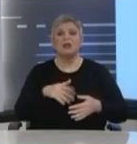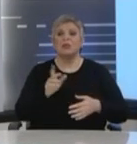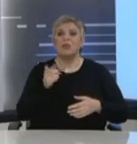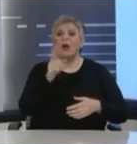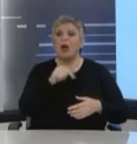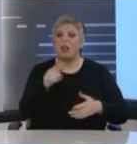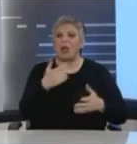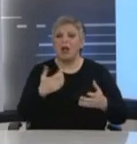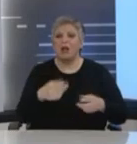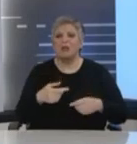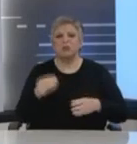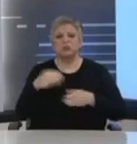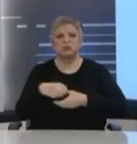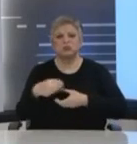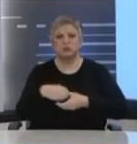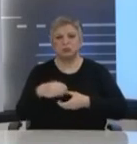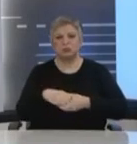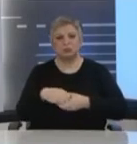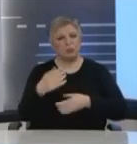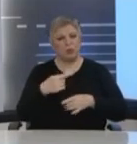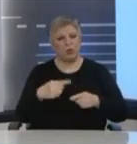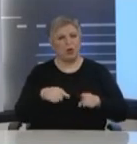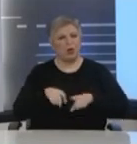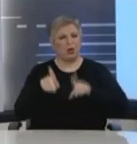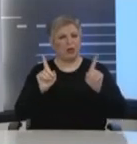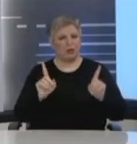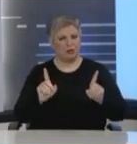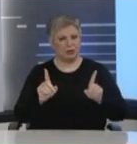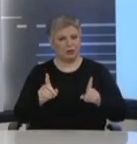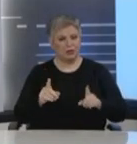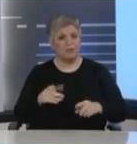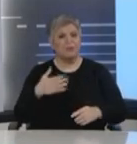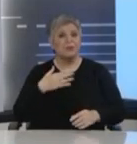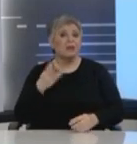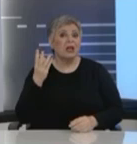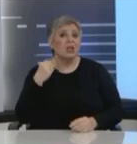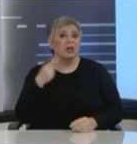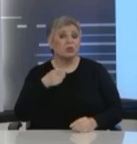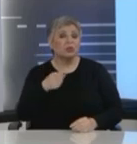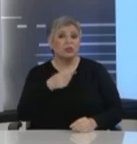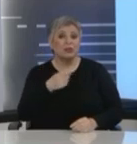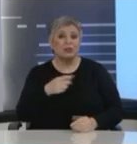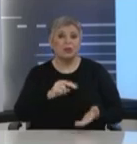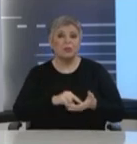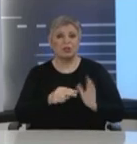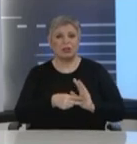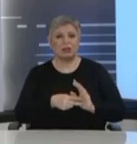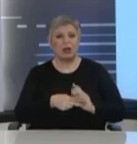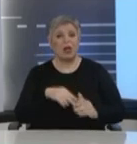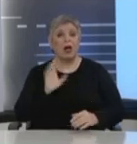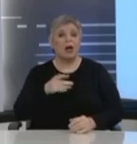παράγοντες. Και ακούστε. Ακούστε και προσέξτε καλά, γιατί όσο περισσότερο παραβιάζετε τους